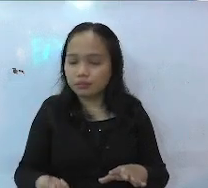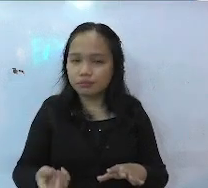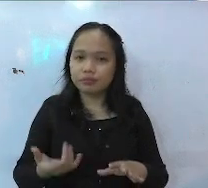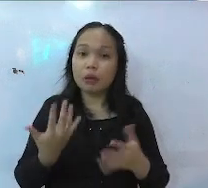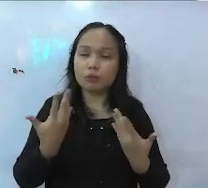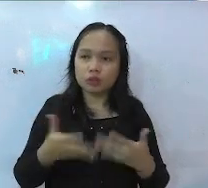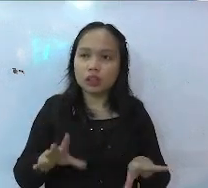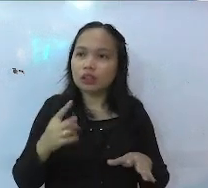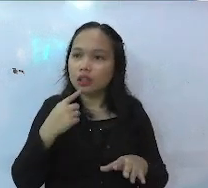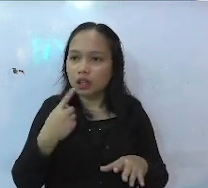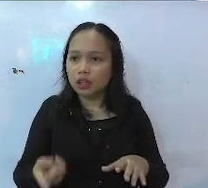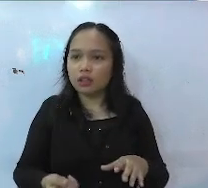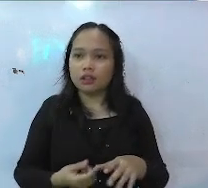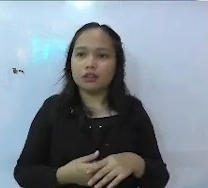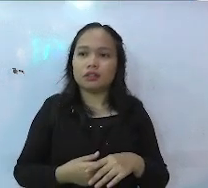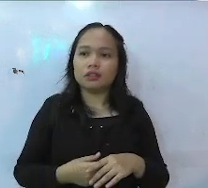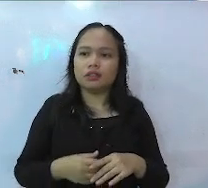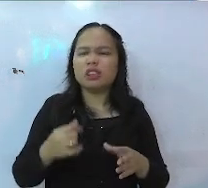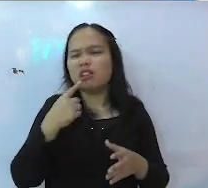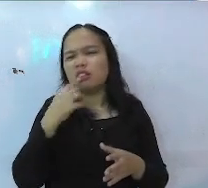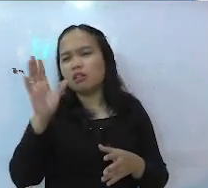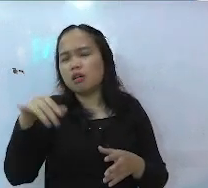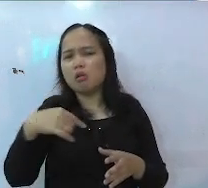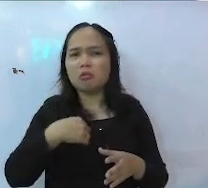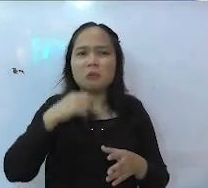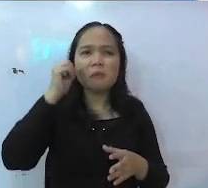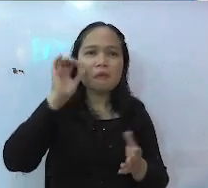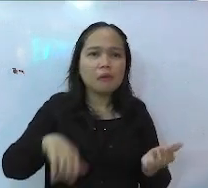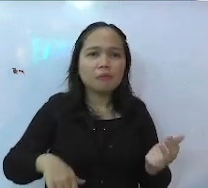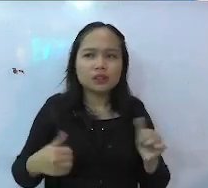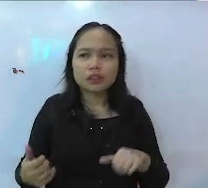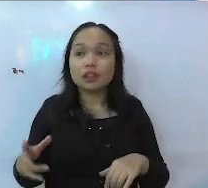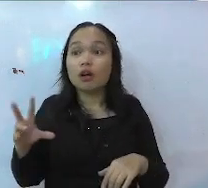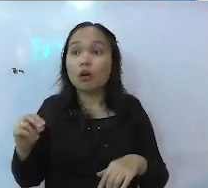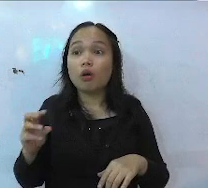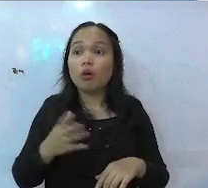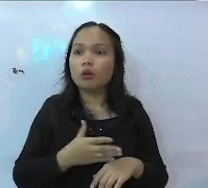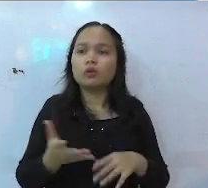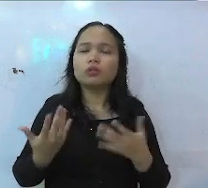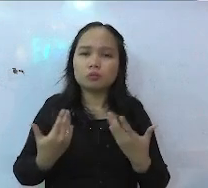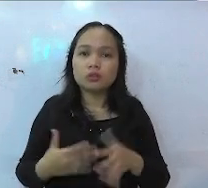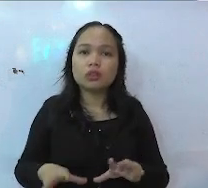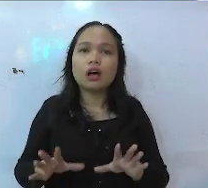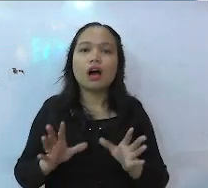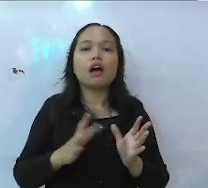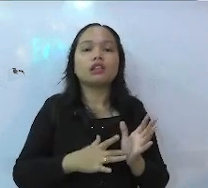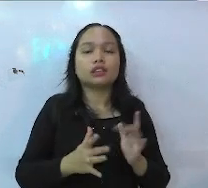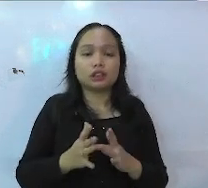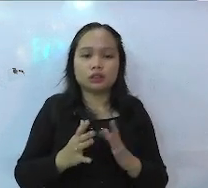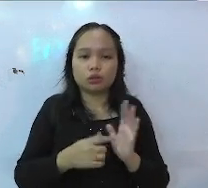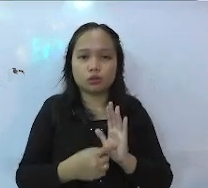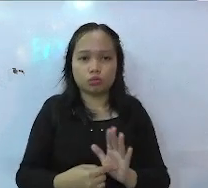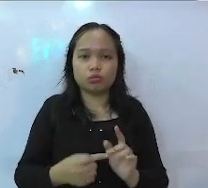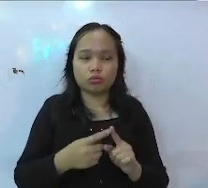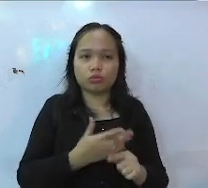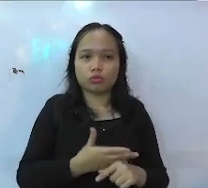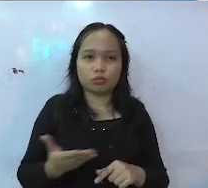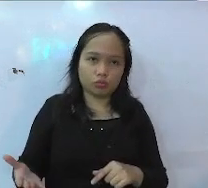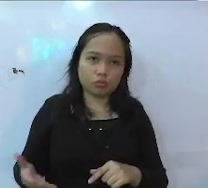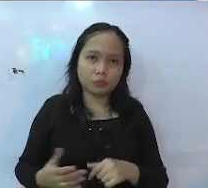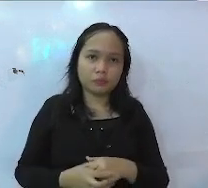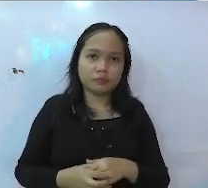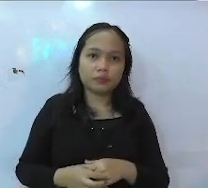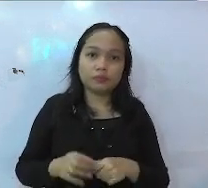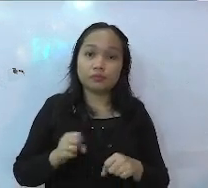Yes hindi lang yung sinasabi mo na uy Baptist ako no pinakilala mo kaagad si Kristo sa buhay mo sa kanila yan